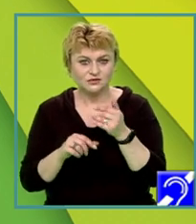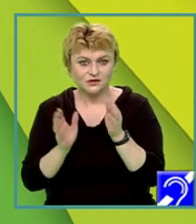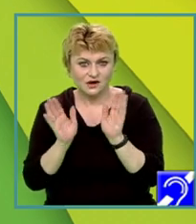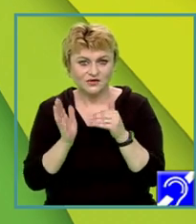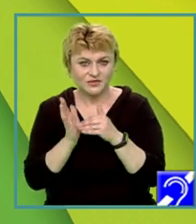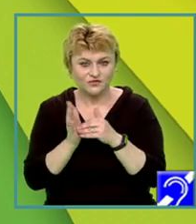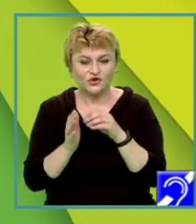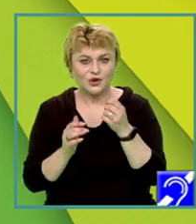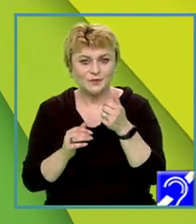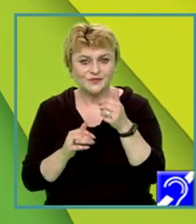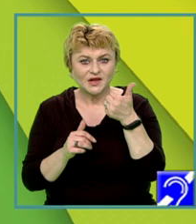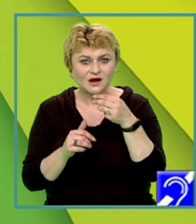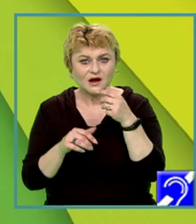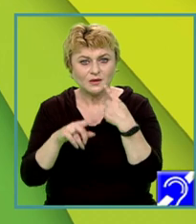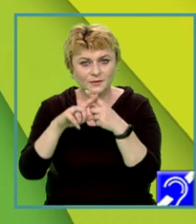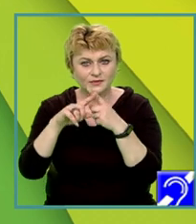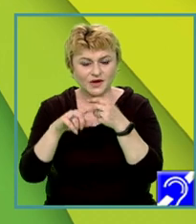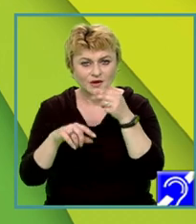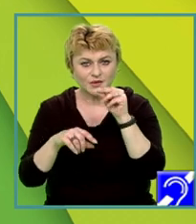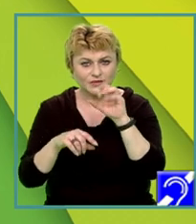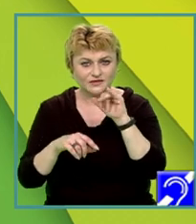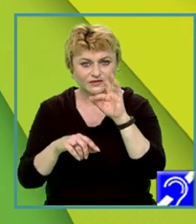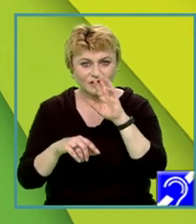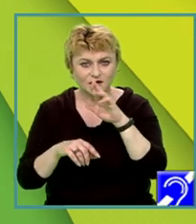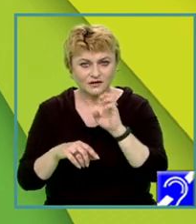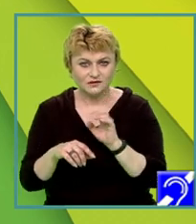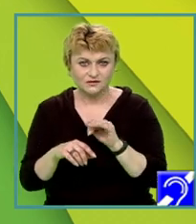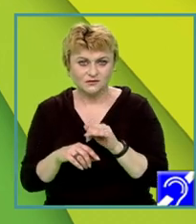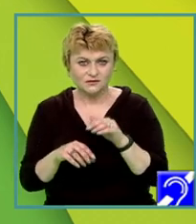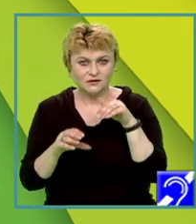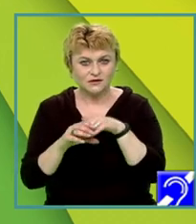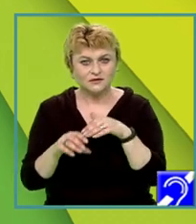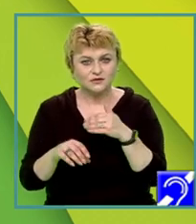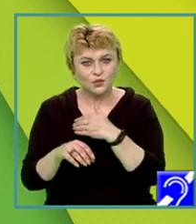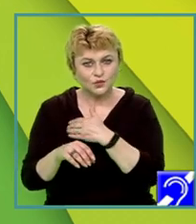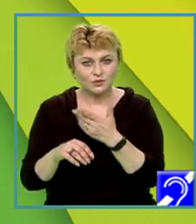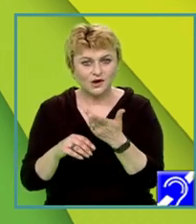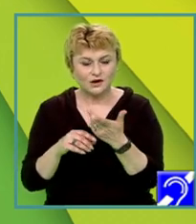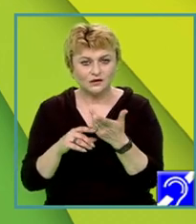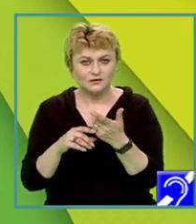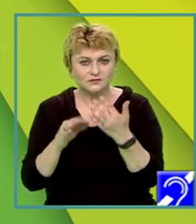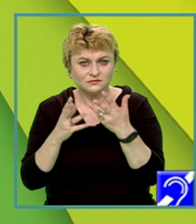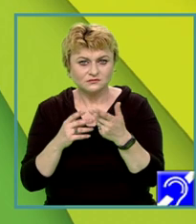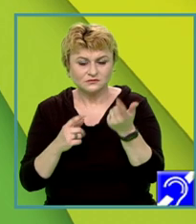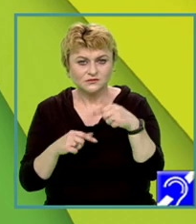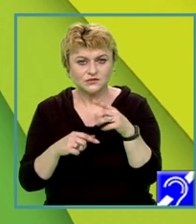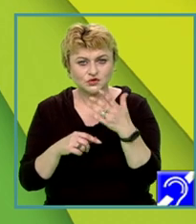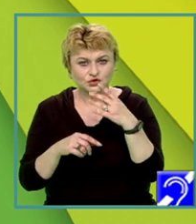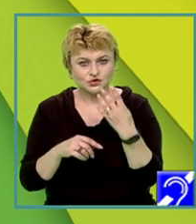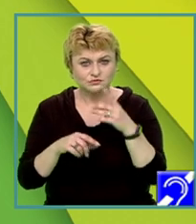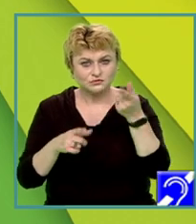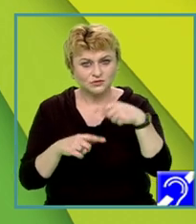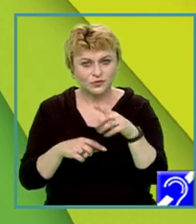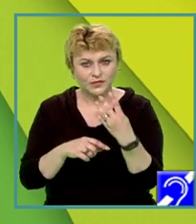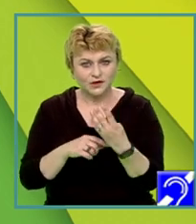amplificare a primei fracții prin doi în urma amplificării obținem 6 minus 1 supra 4 care